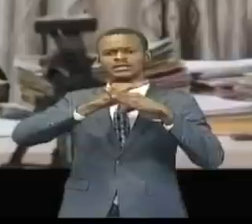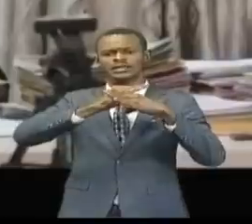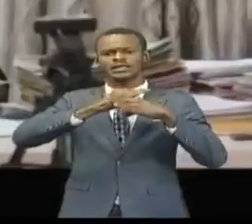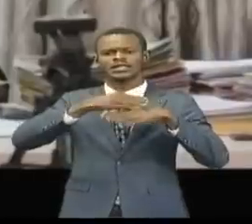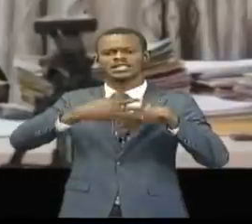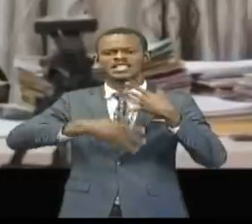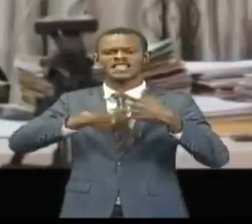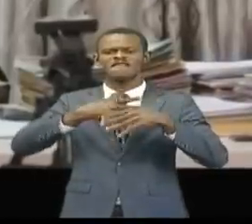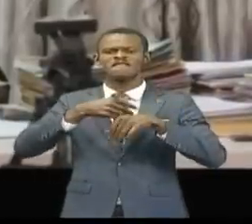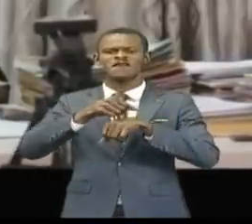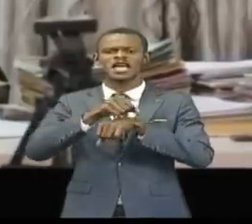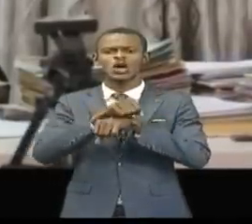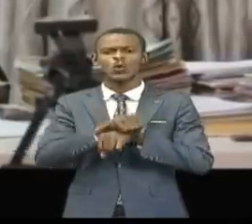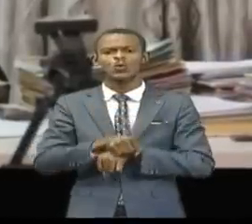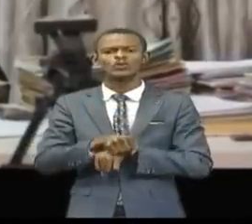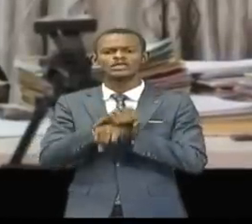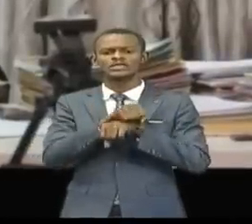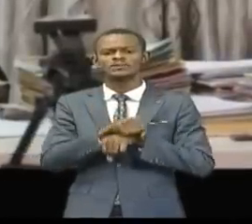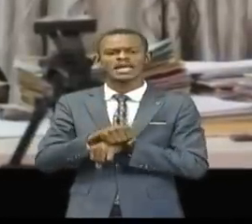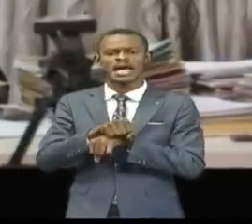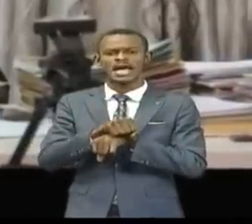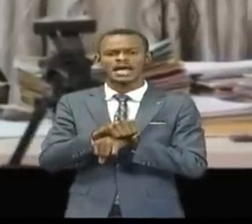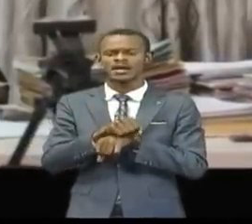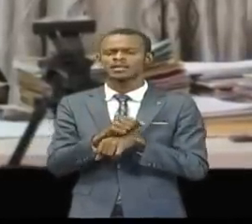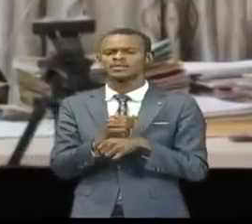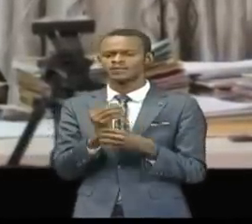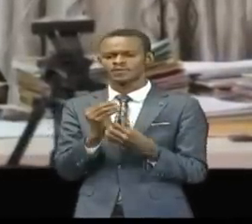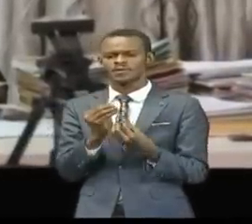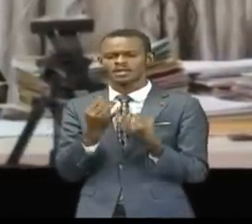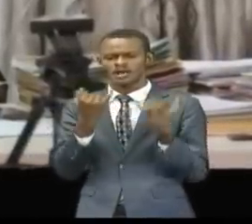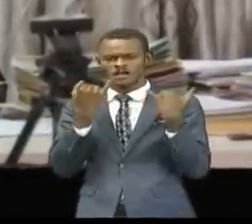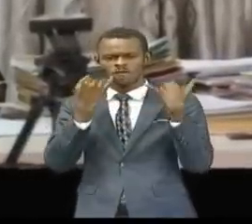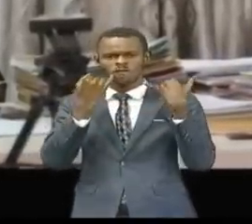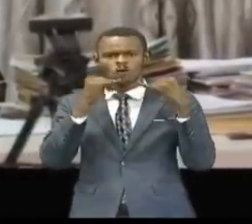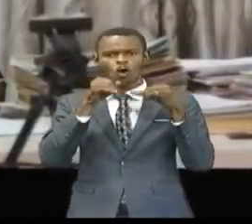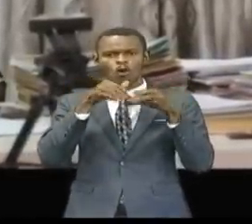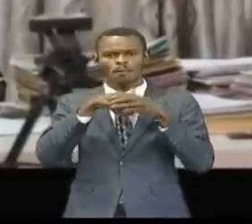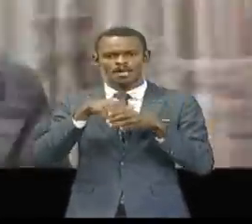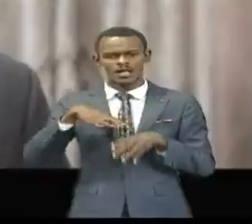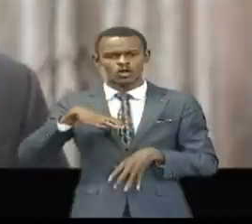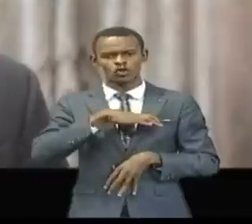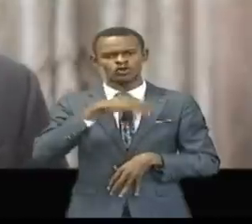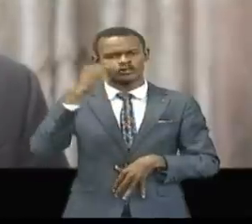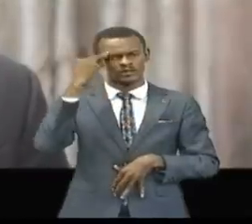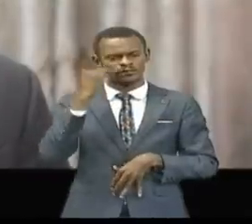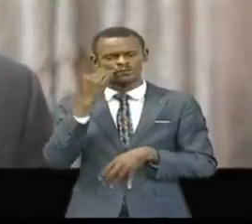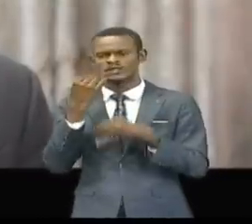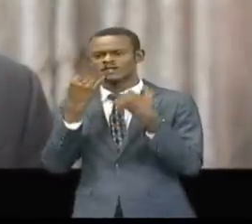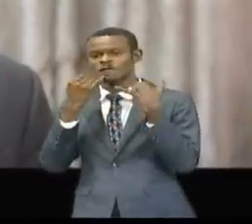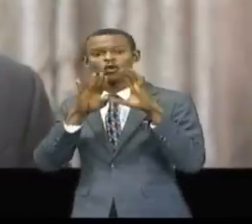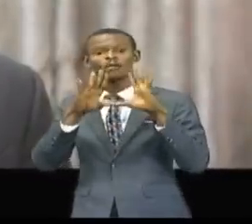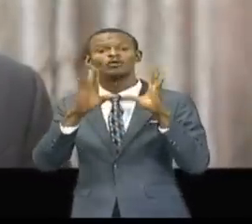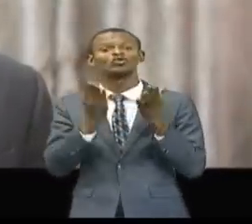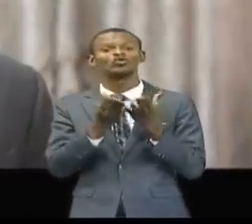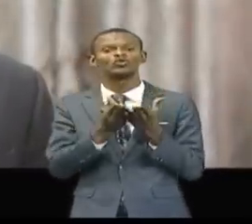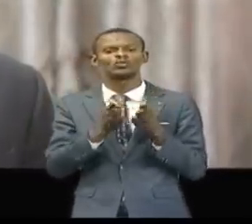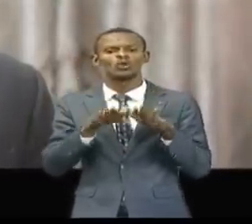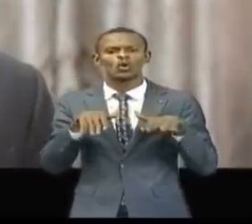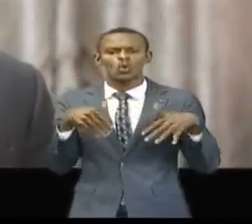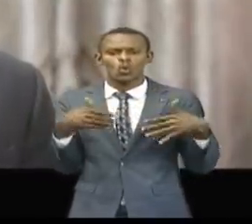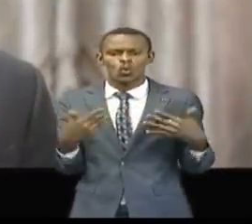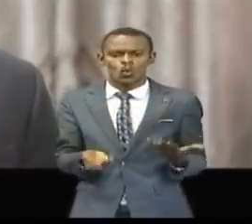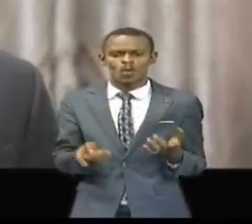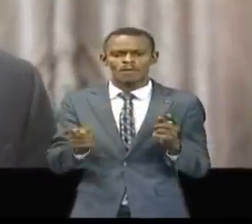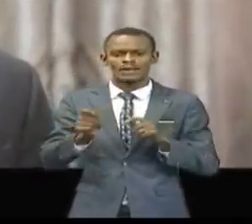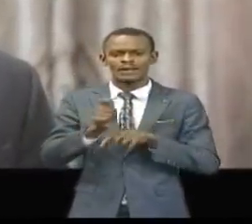a informé les conseils de l'état du territoire qui reste dominé par la poursuite des